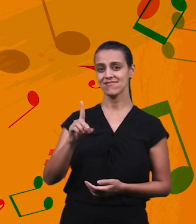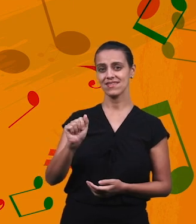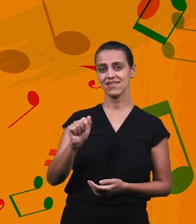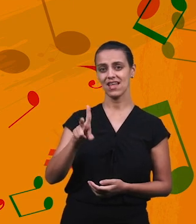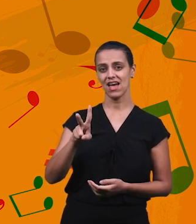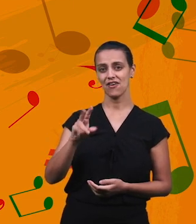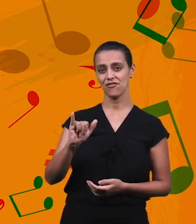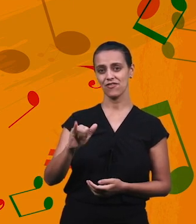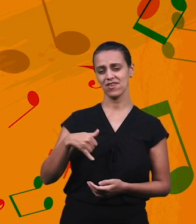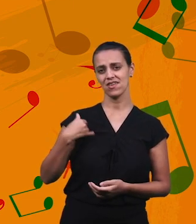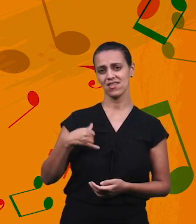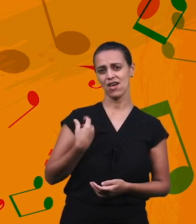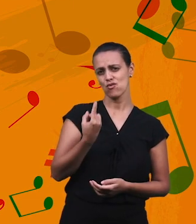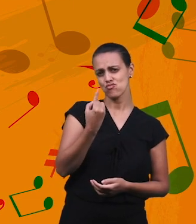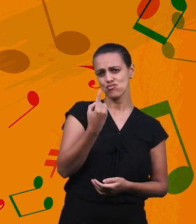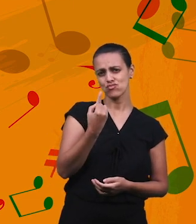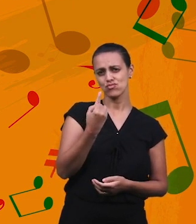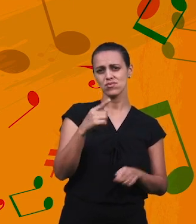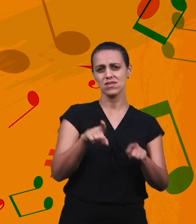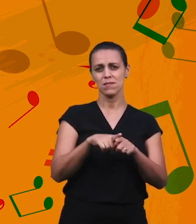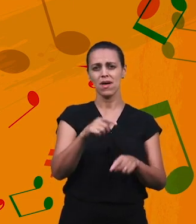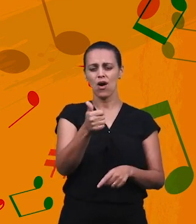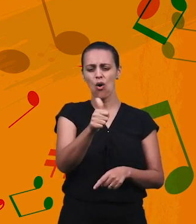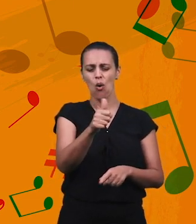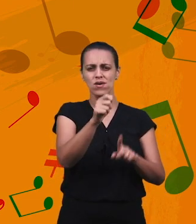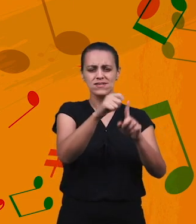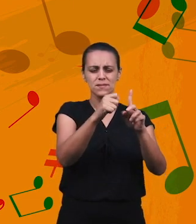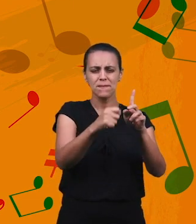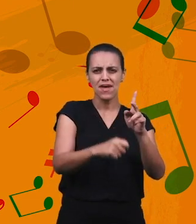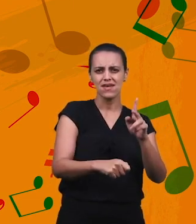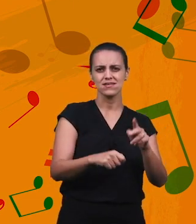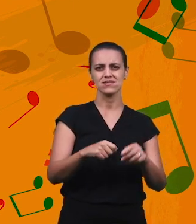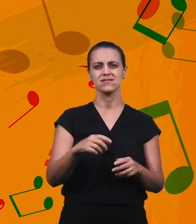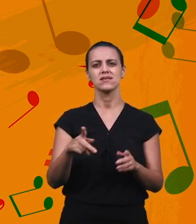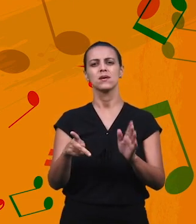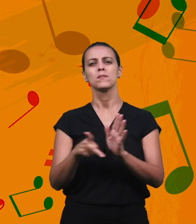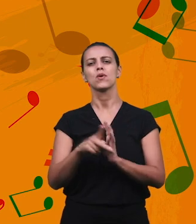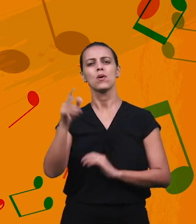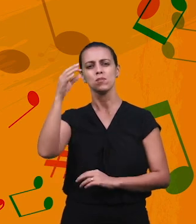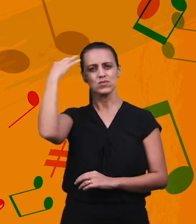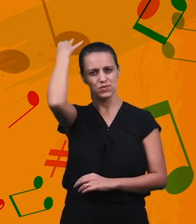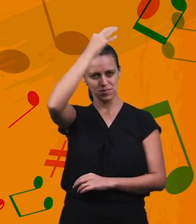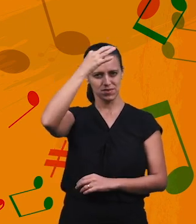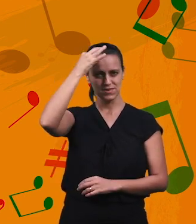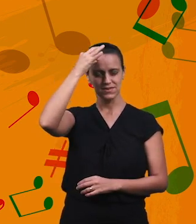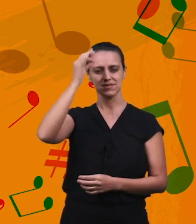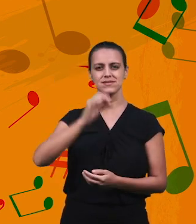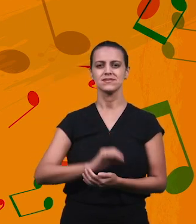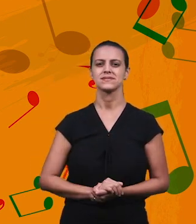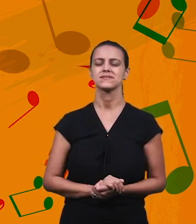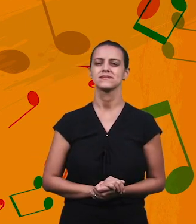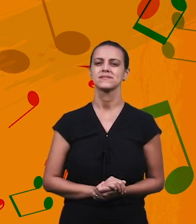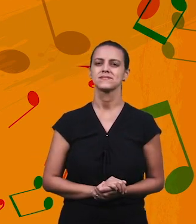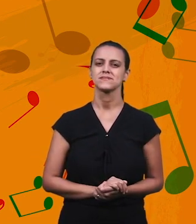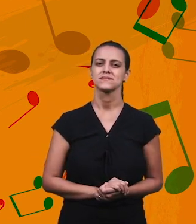David a 1 an et 11 mois de Castelo Espírito Santo.